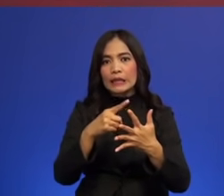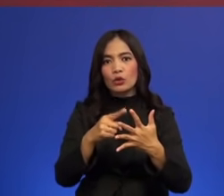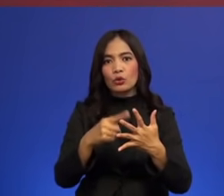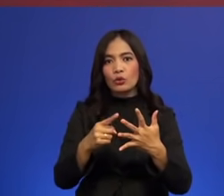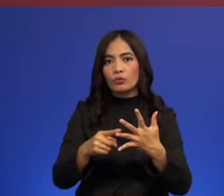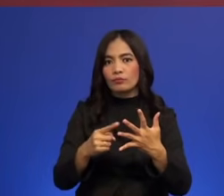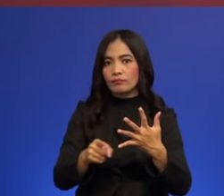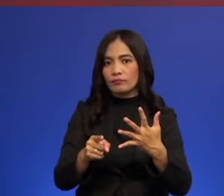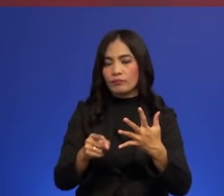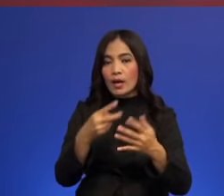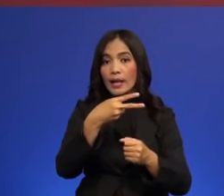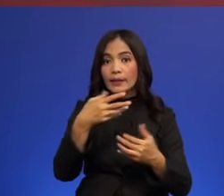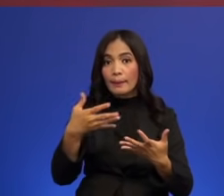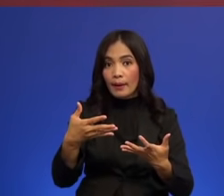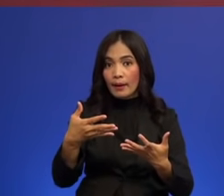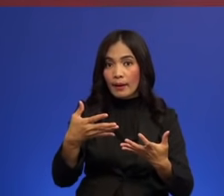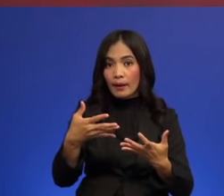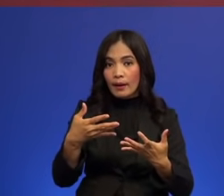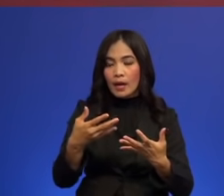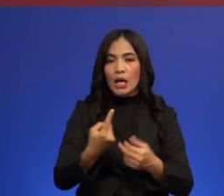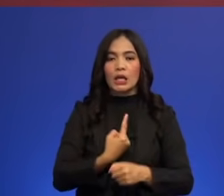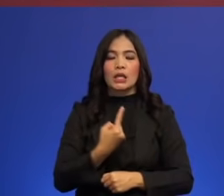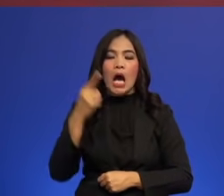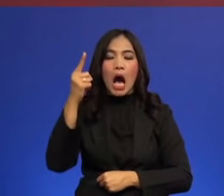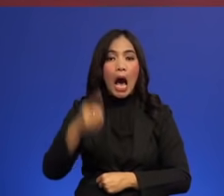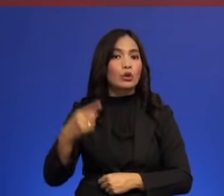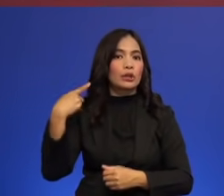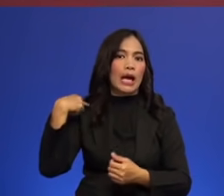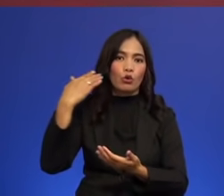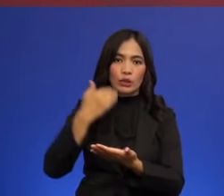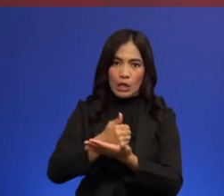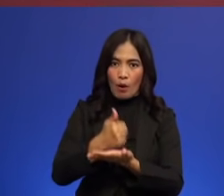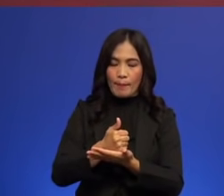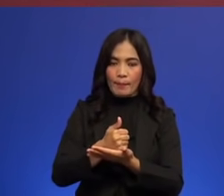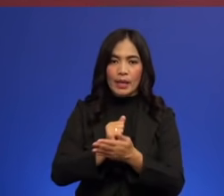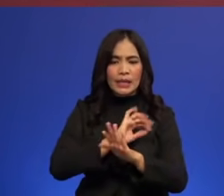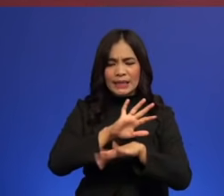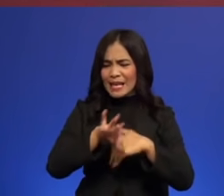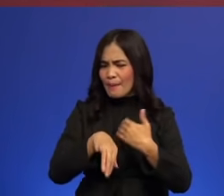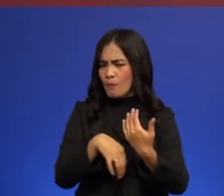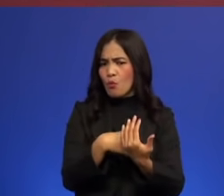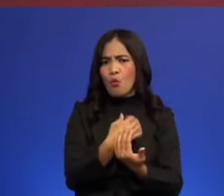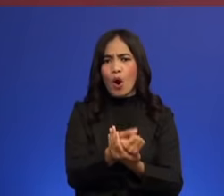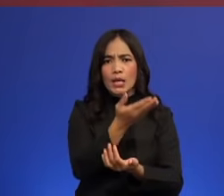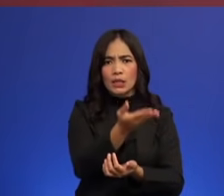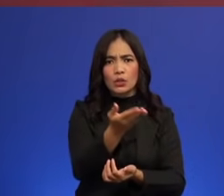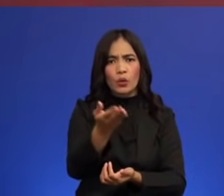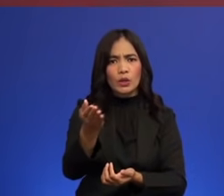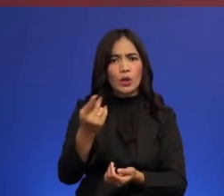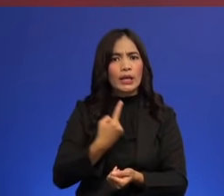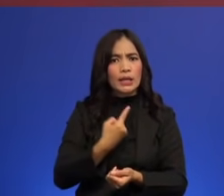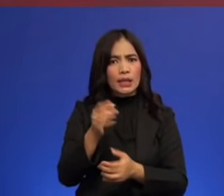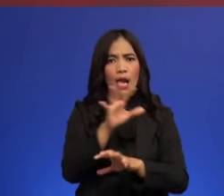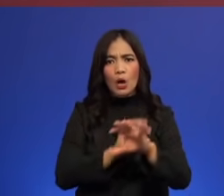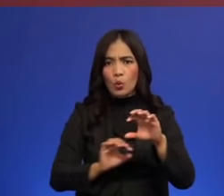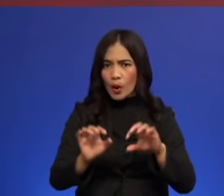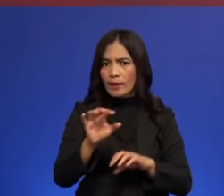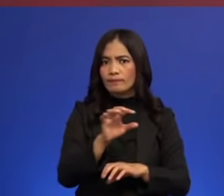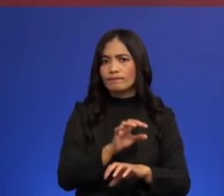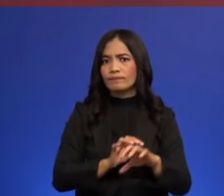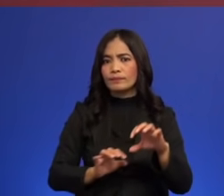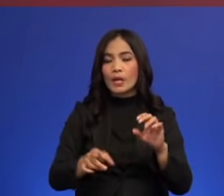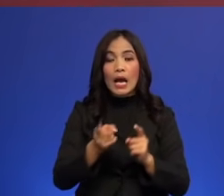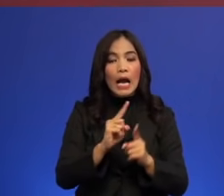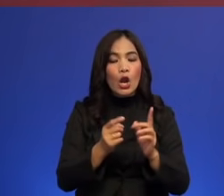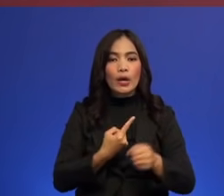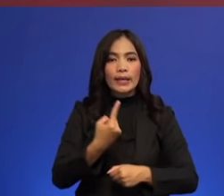diperhitungkan. Artinya kita harus mempertanggungjawabkan segala sesuatu yang kita lakukan.